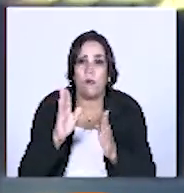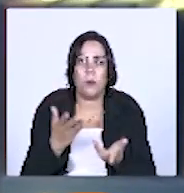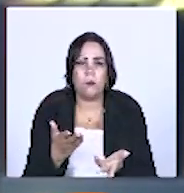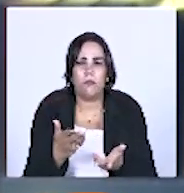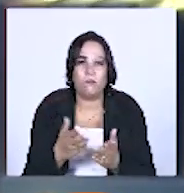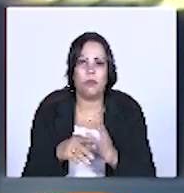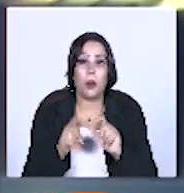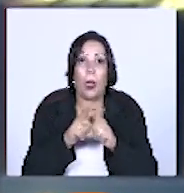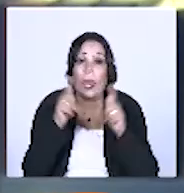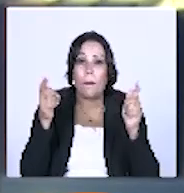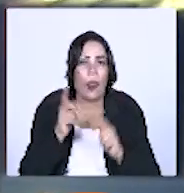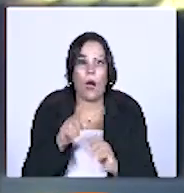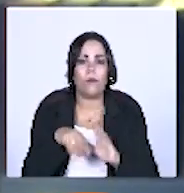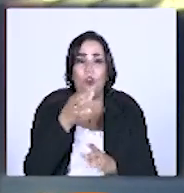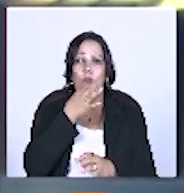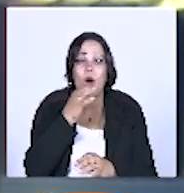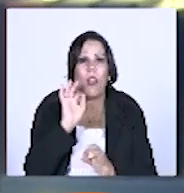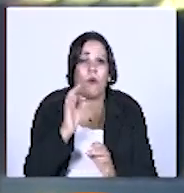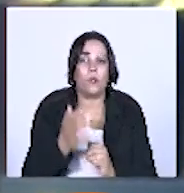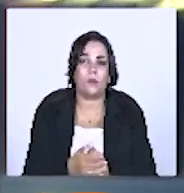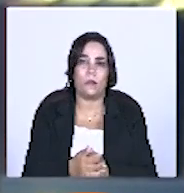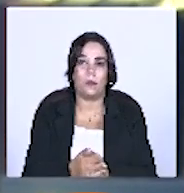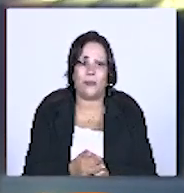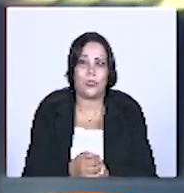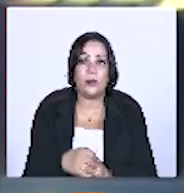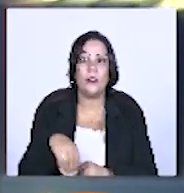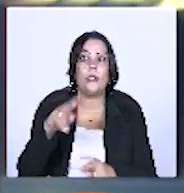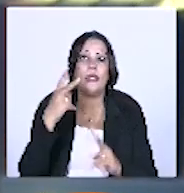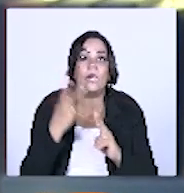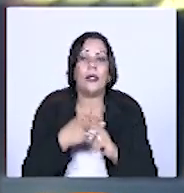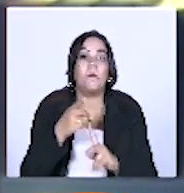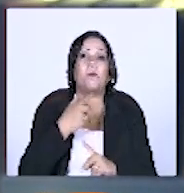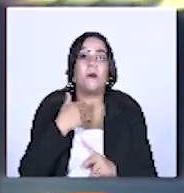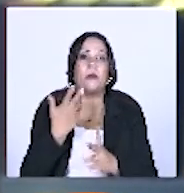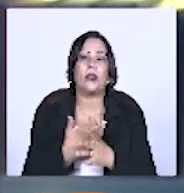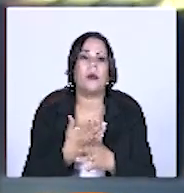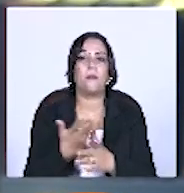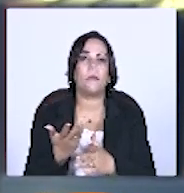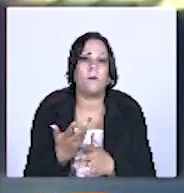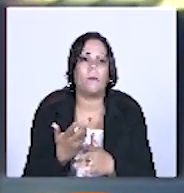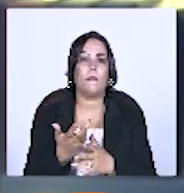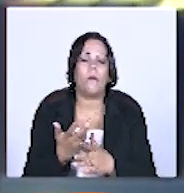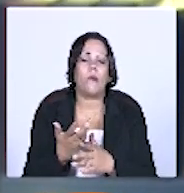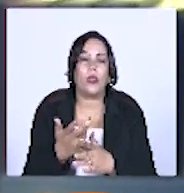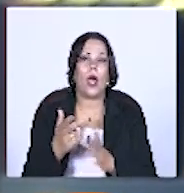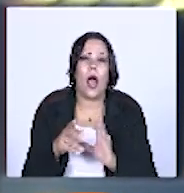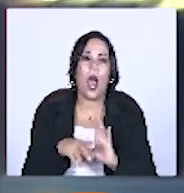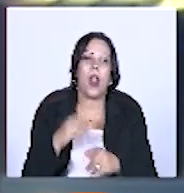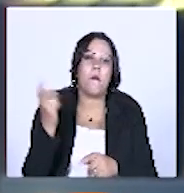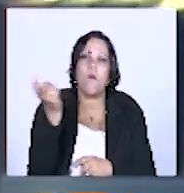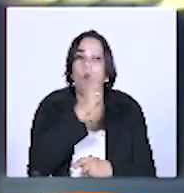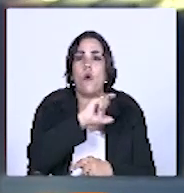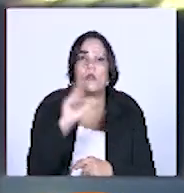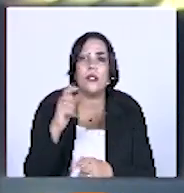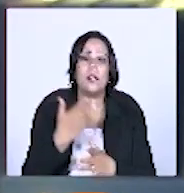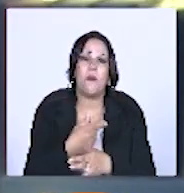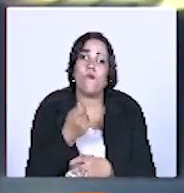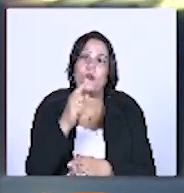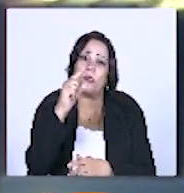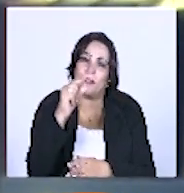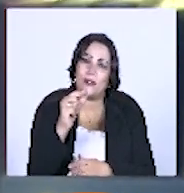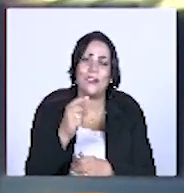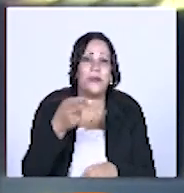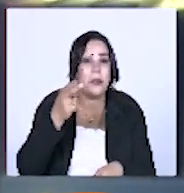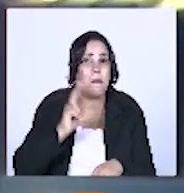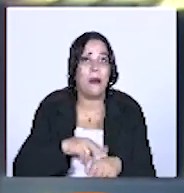مش واسعه قوي يعني الناس بتمي لمواصلات العامه طبعا لان اسعارها افضل والنقطه